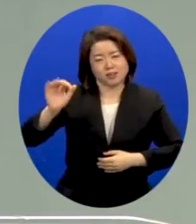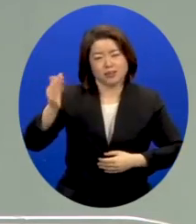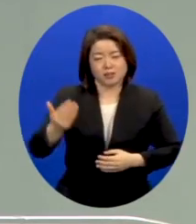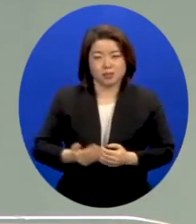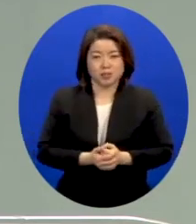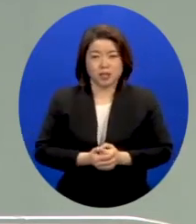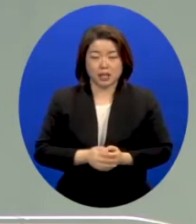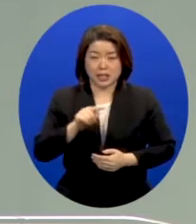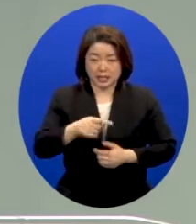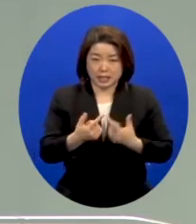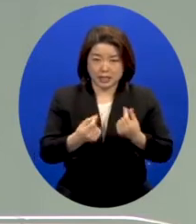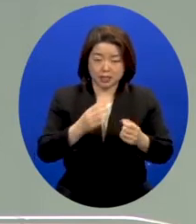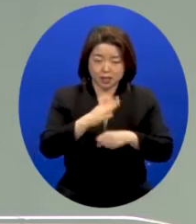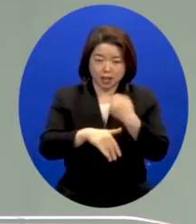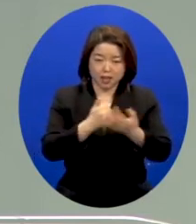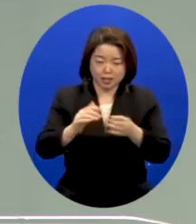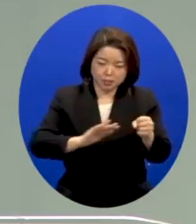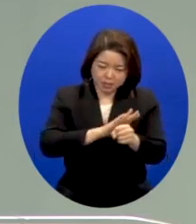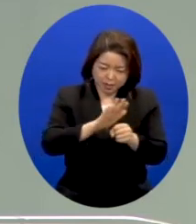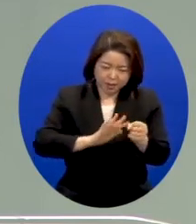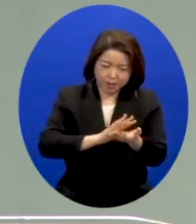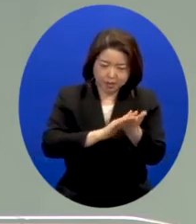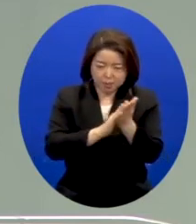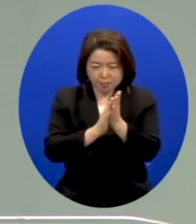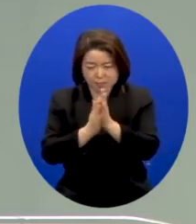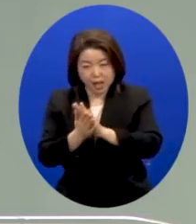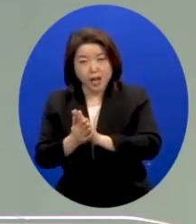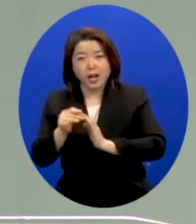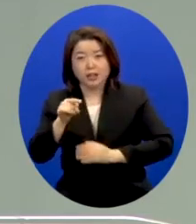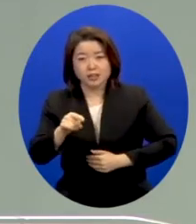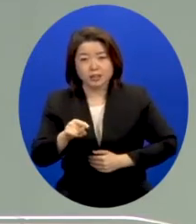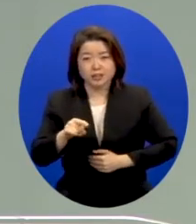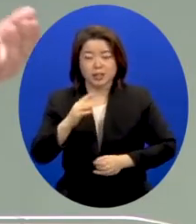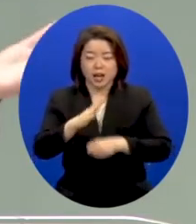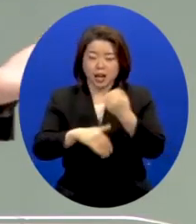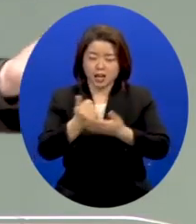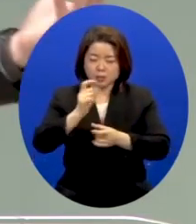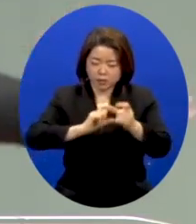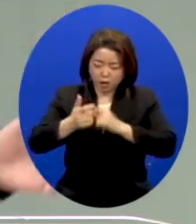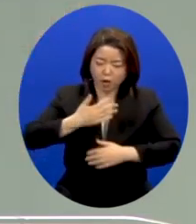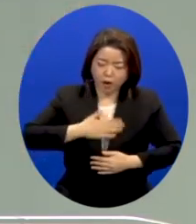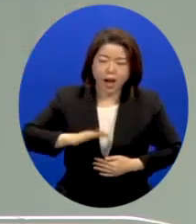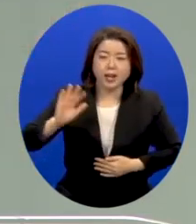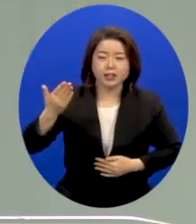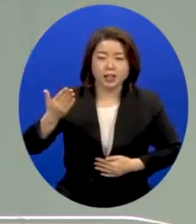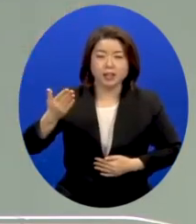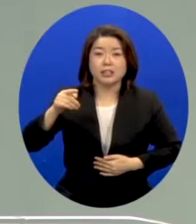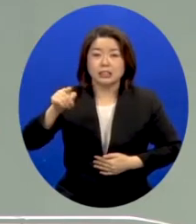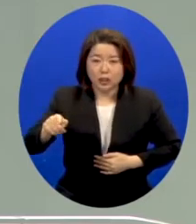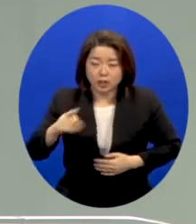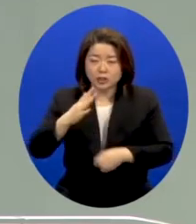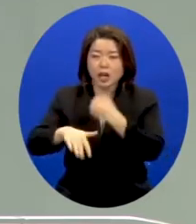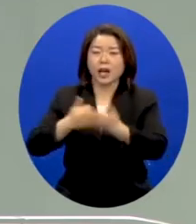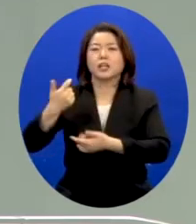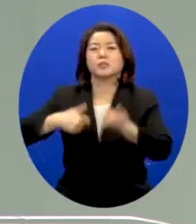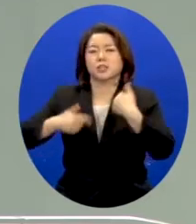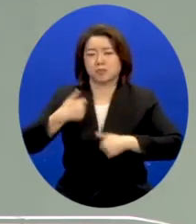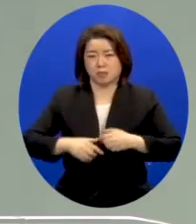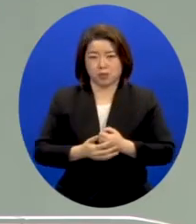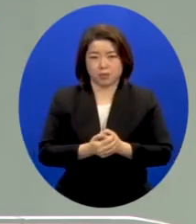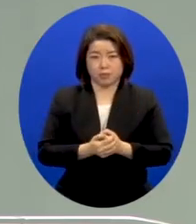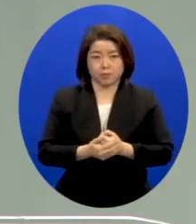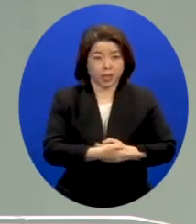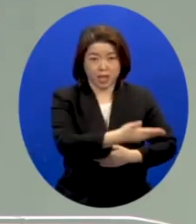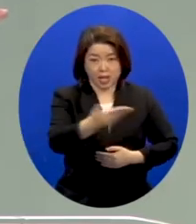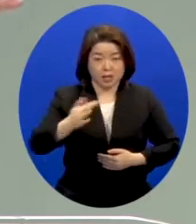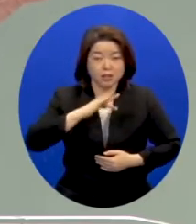하나님을 사랑하게 되는 것이 하나님을 더 알게 되는 것이 하나님의 기쁨 이에요 여러분 혹시 나이가